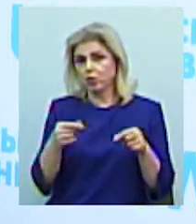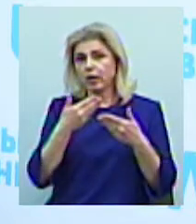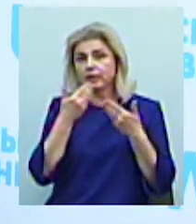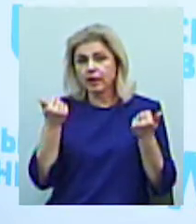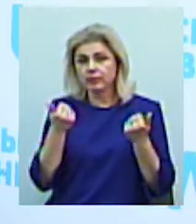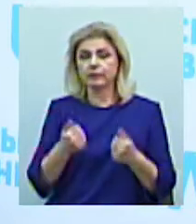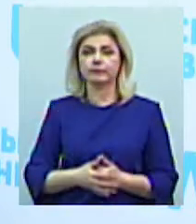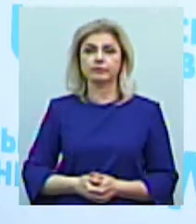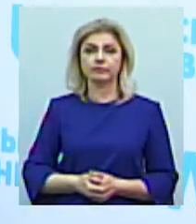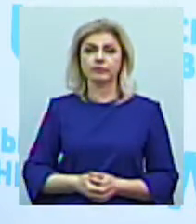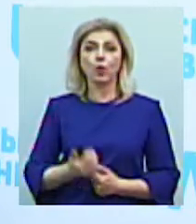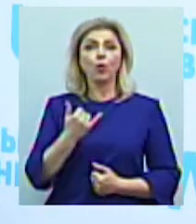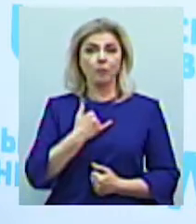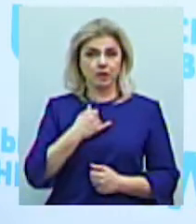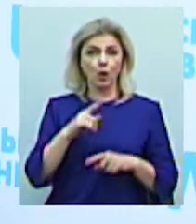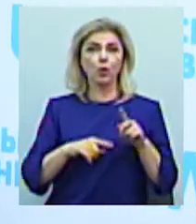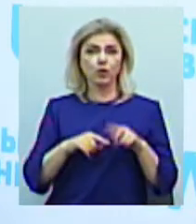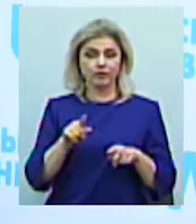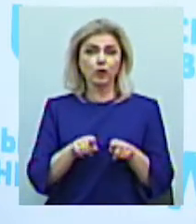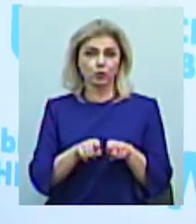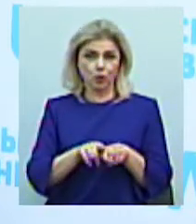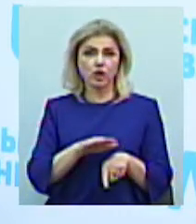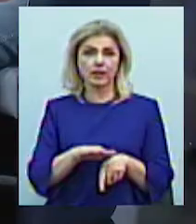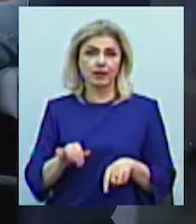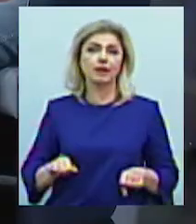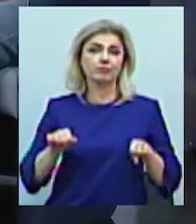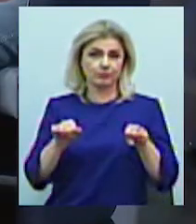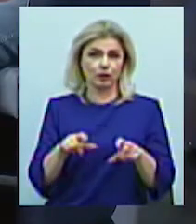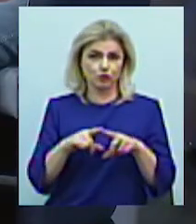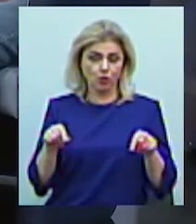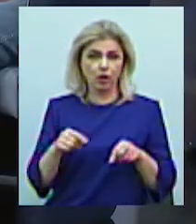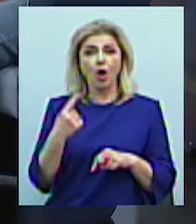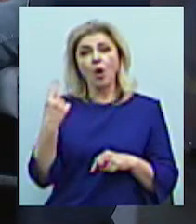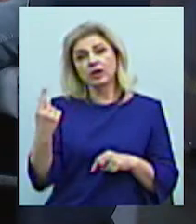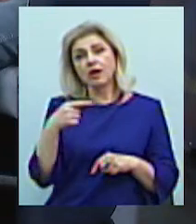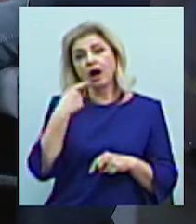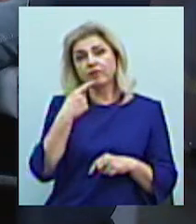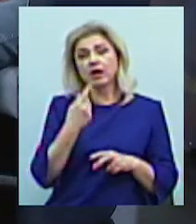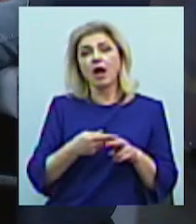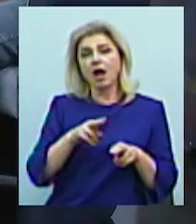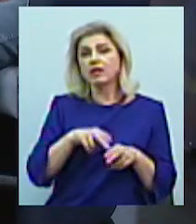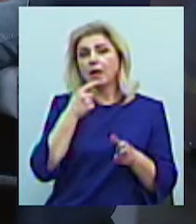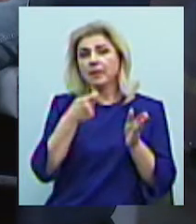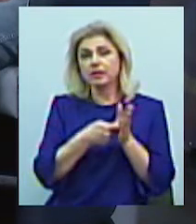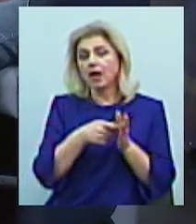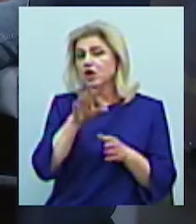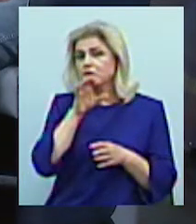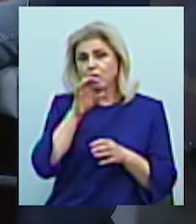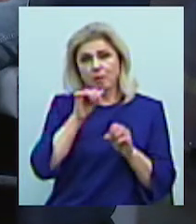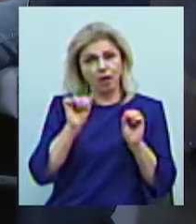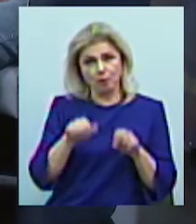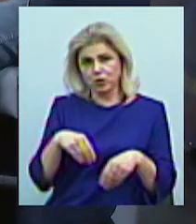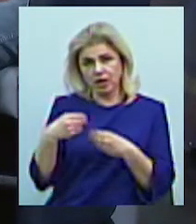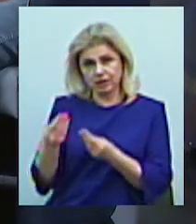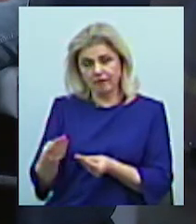Ну, вы знаете, у меня родственники тоже детей водят в школу. Одни говорят, питание это собакам только можно давать, и то, наверное, есть не